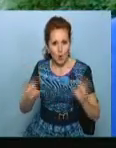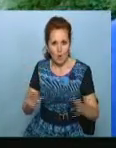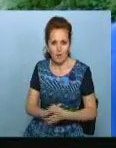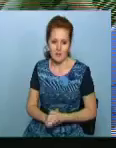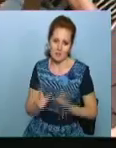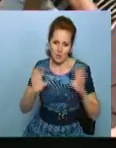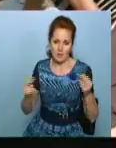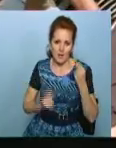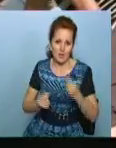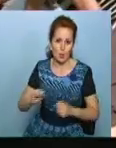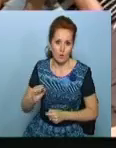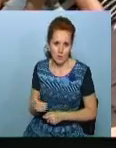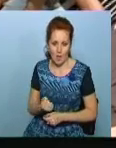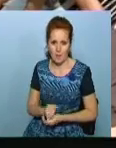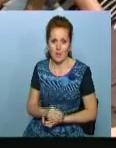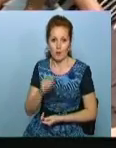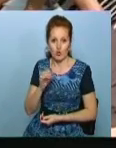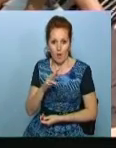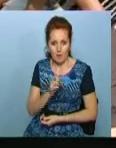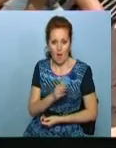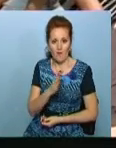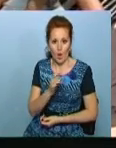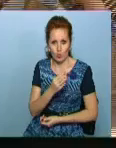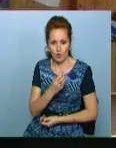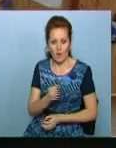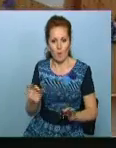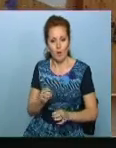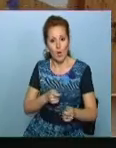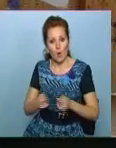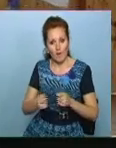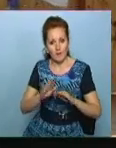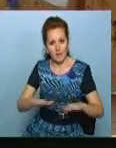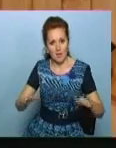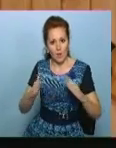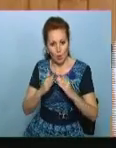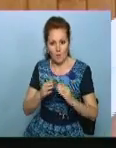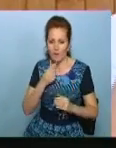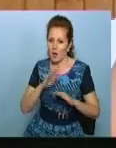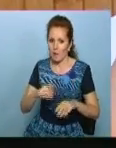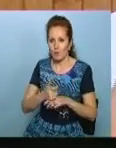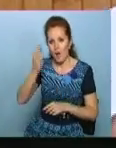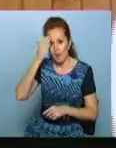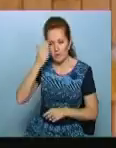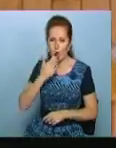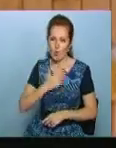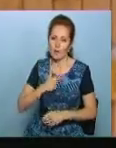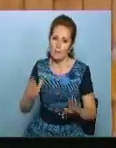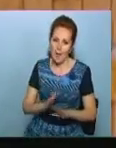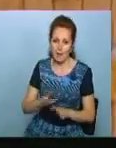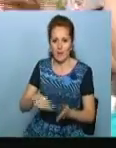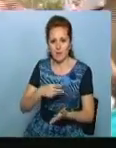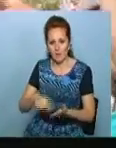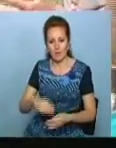движение. Жанна Вахрушева, музыкальный руководитель детского дома, говорит, ребята здесь очень талантливые, любят петь, танцевать,